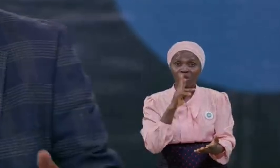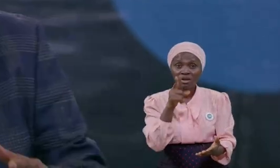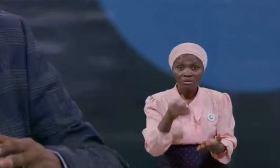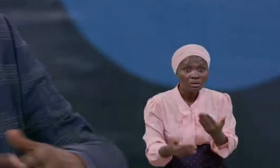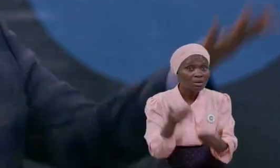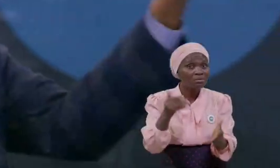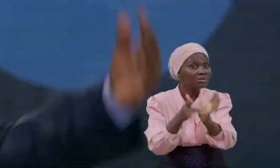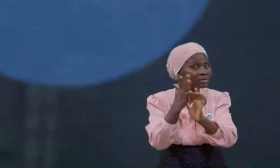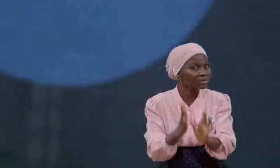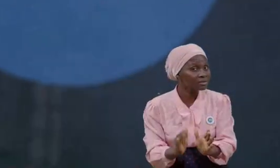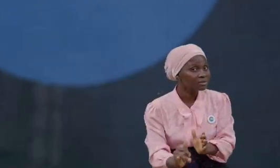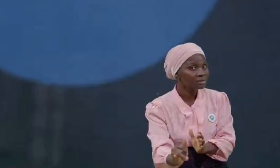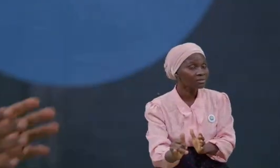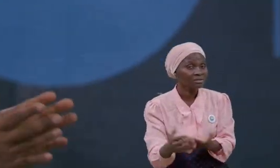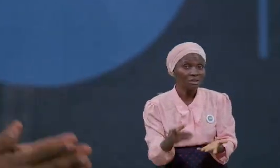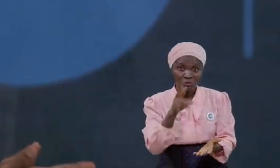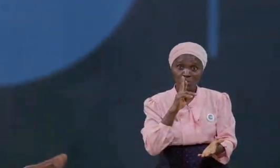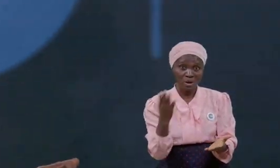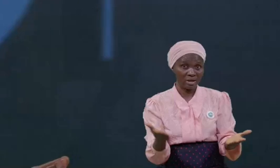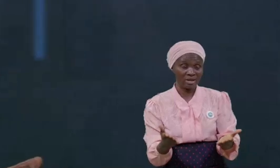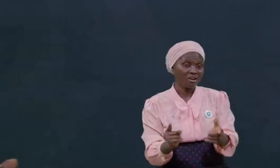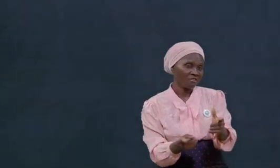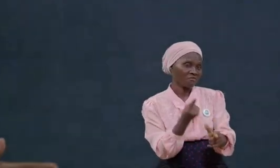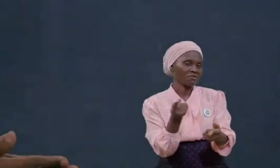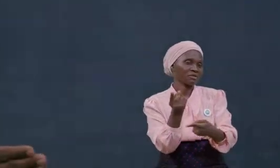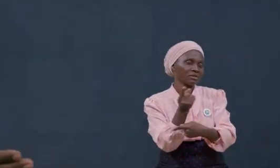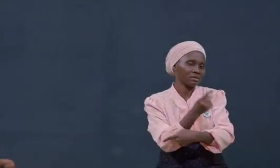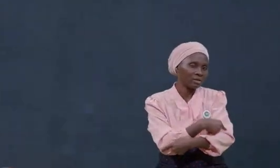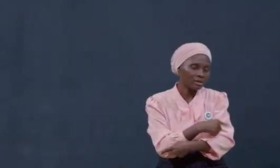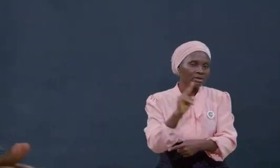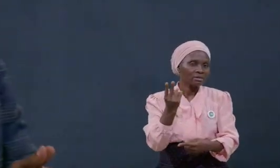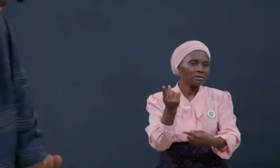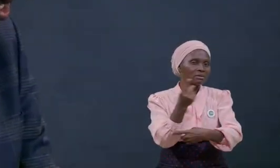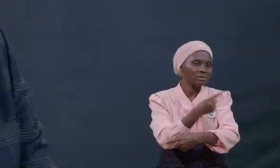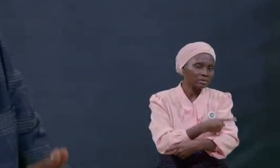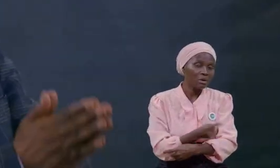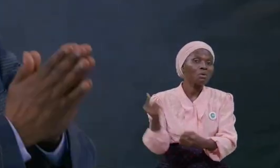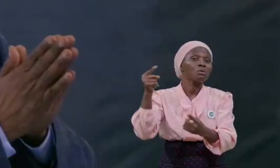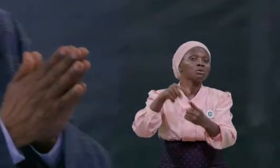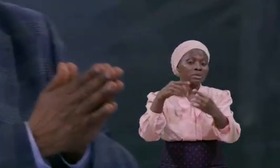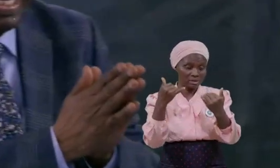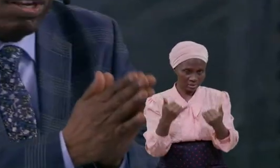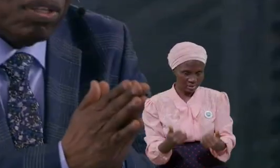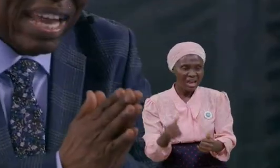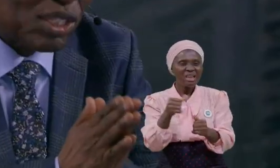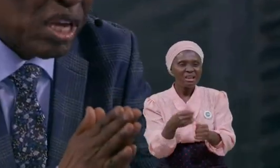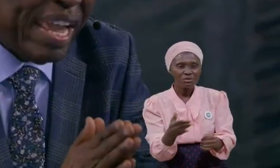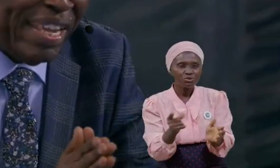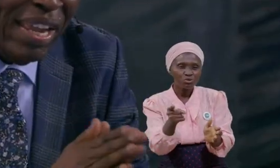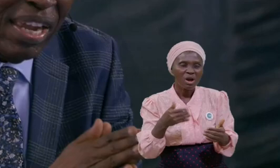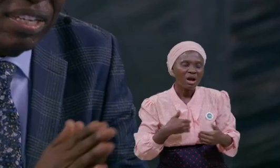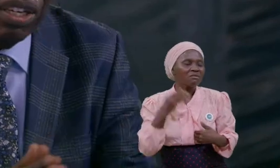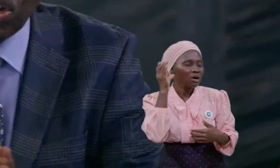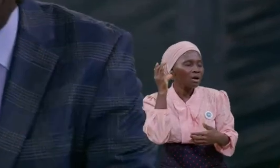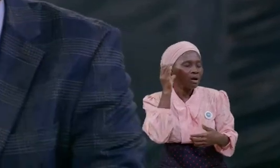quatrième, cinquième, et tout ce que tu as entendu, qu'est-ce que tu en as fait jusqu'à